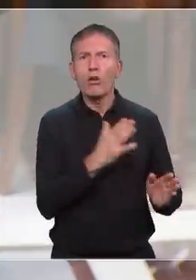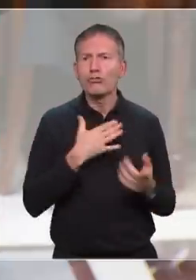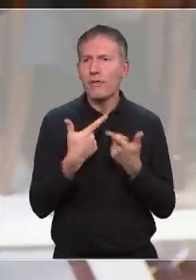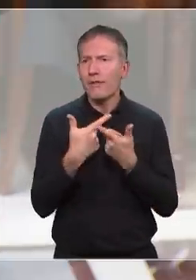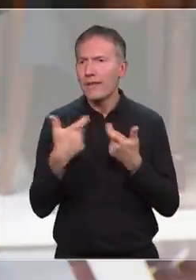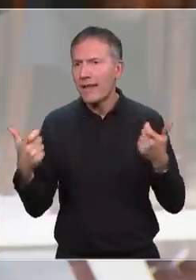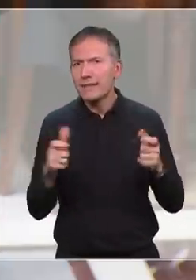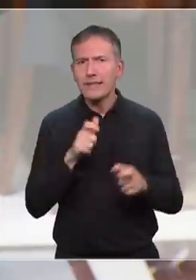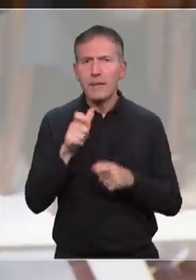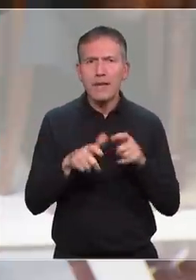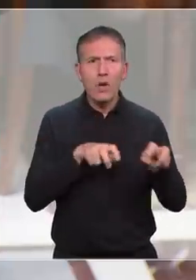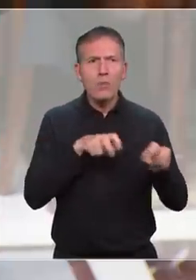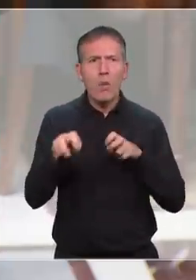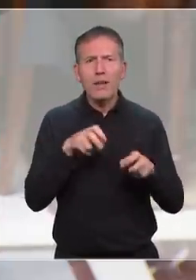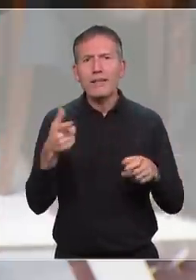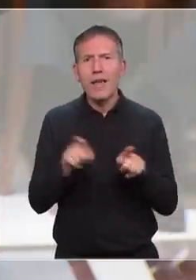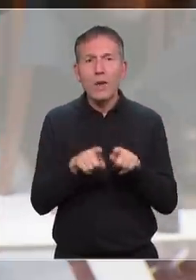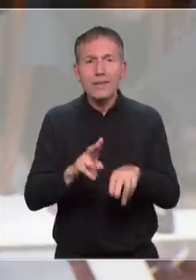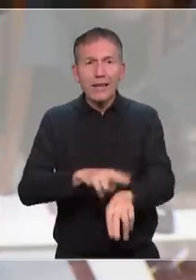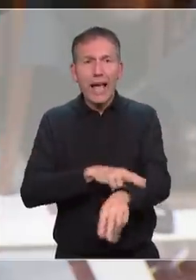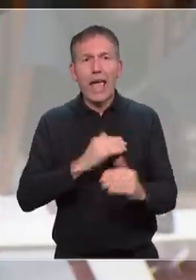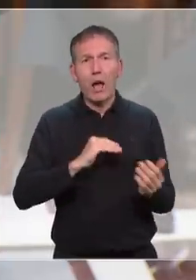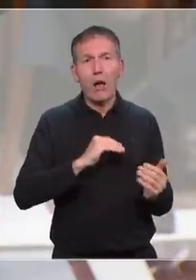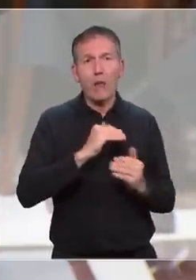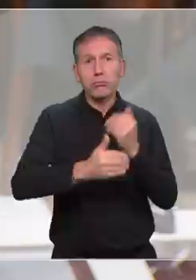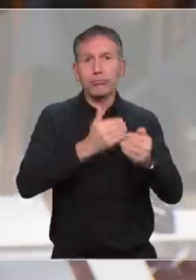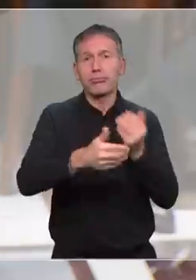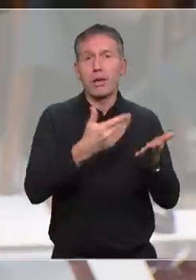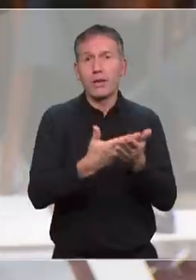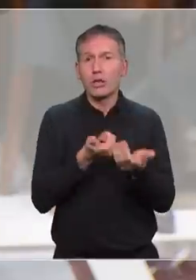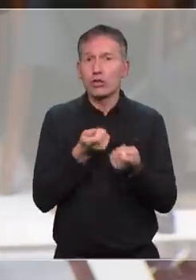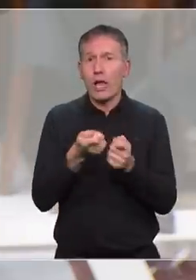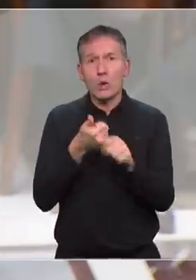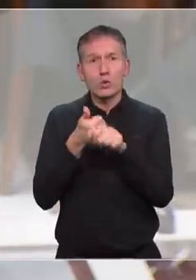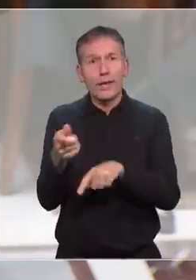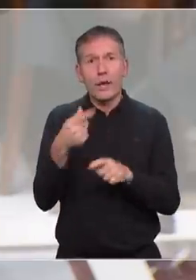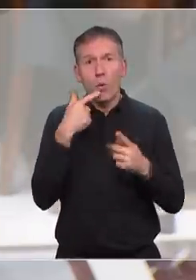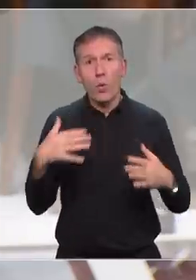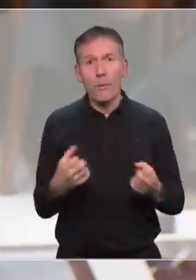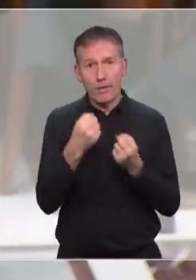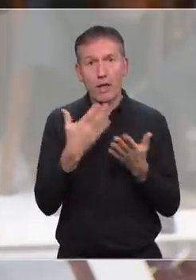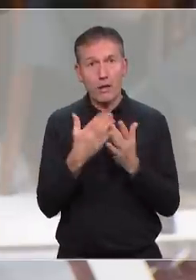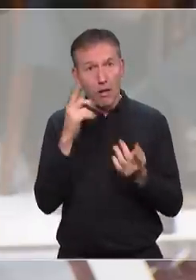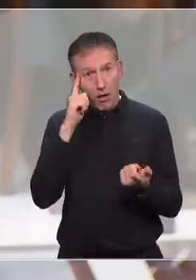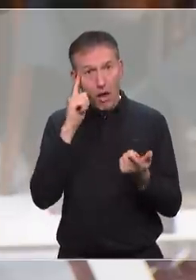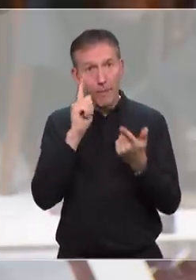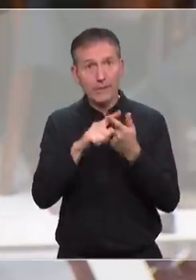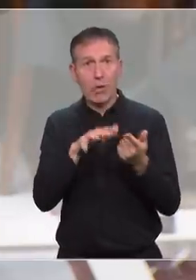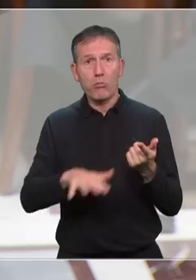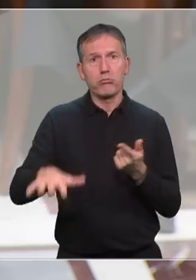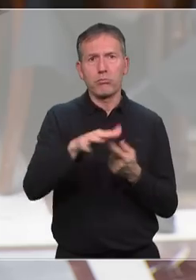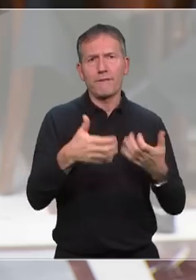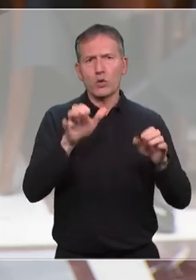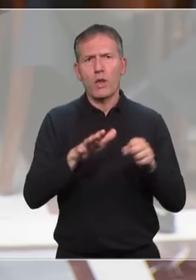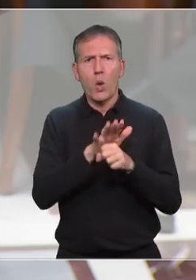diversité, de mobilité des carrières, de gestion par les compétences, en réalité, on porte bien une ambition pour l'ensemble de la fonction